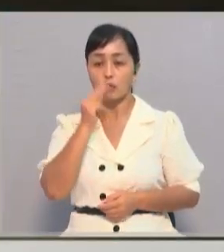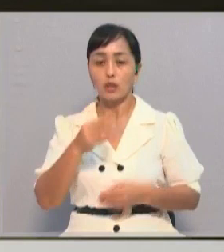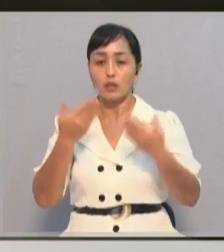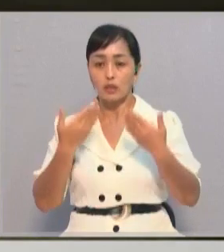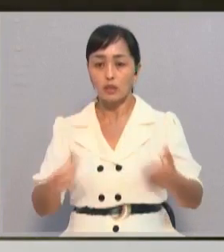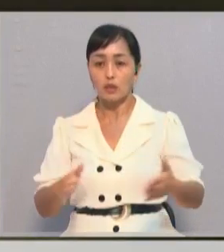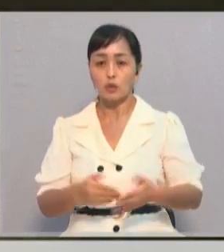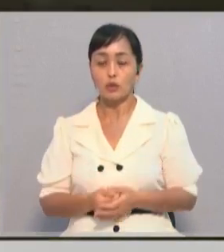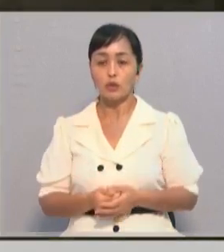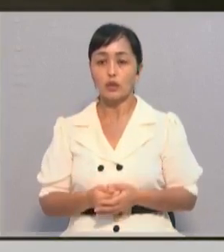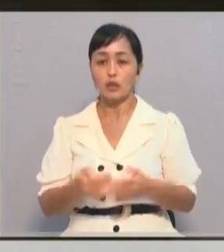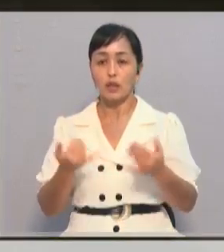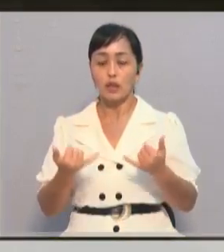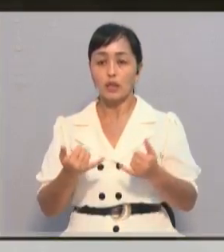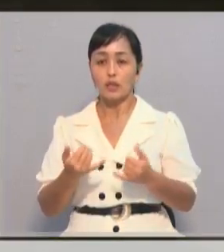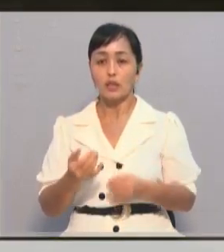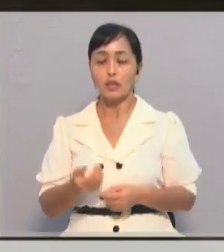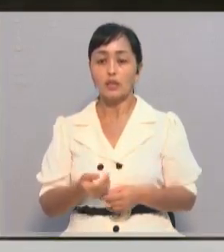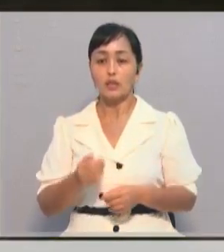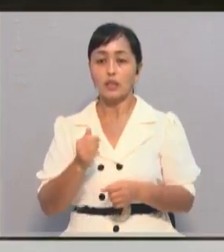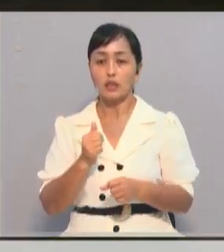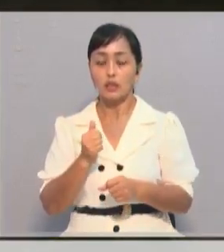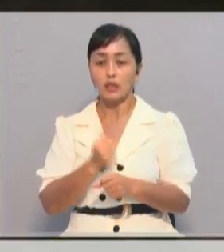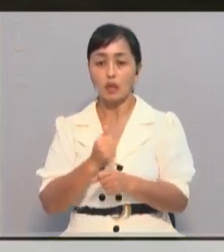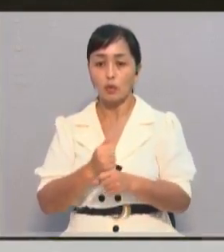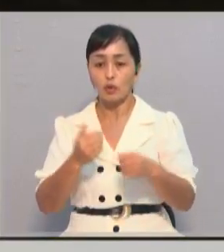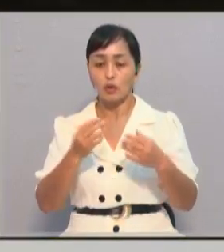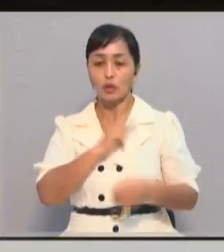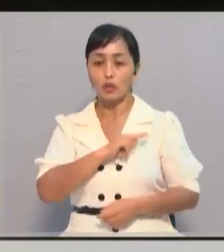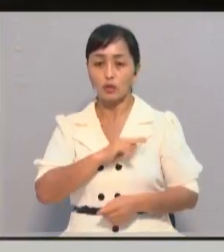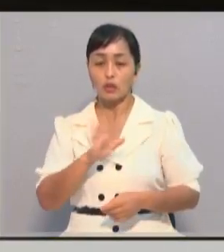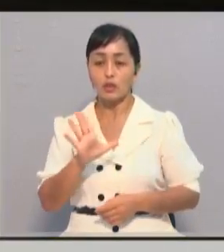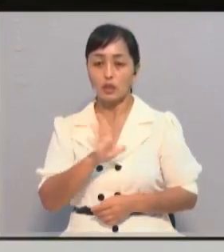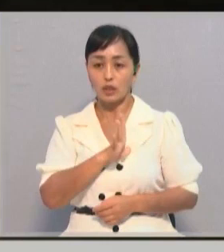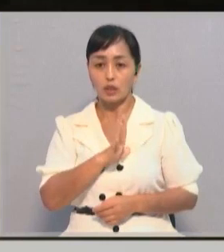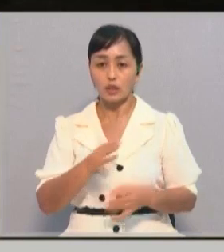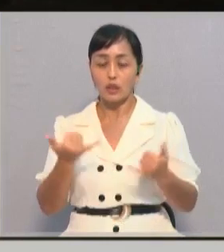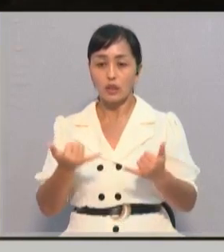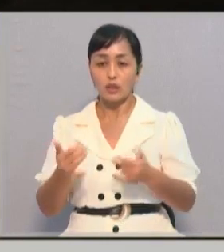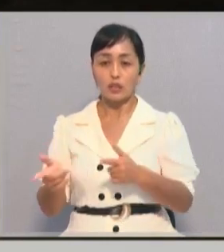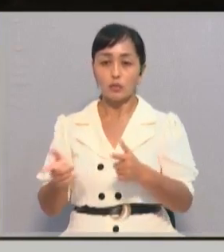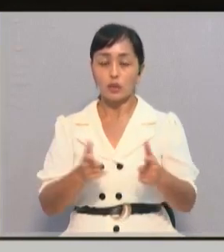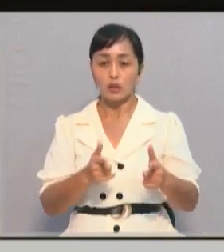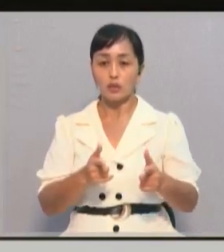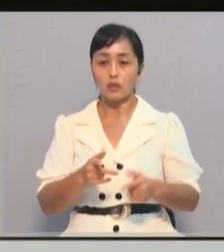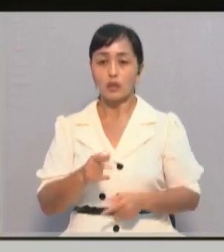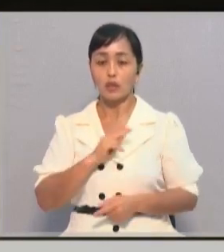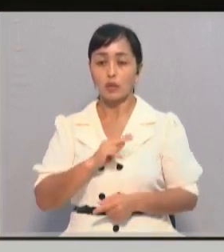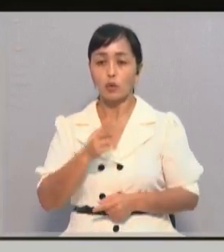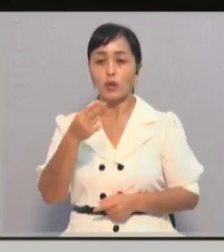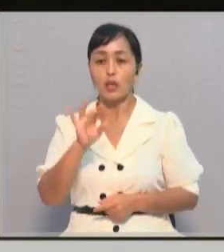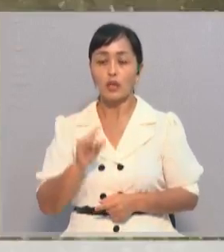завершены буровзрывные работы и возведение монолитного бетона. Ведутся подготовительные работы для дорожного покрытия и